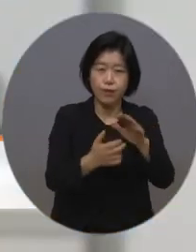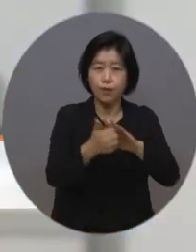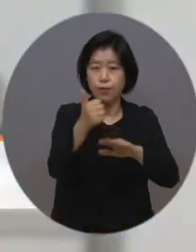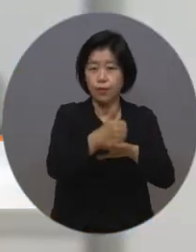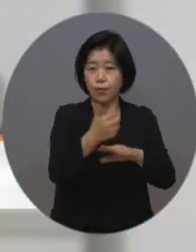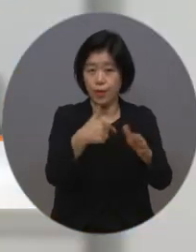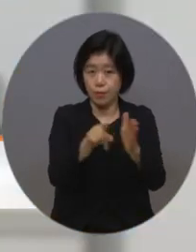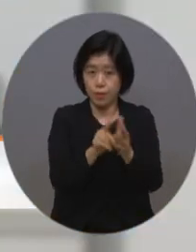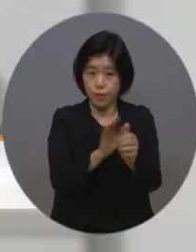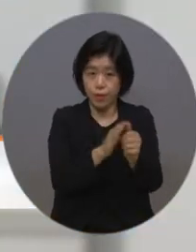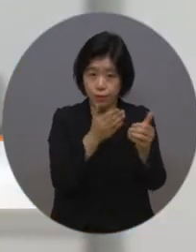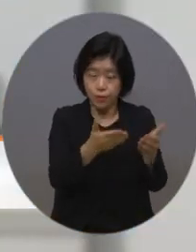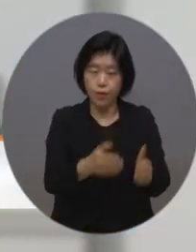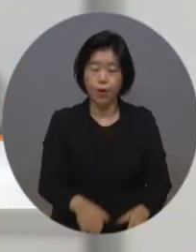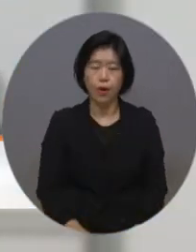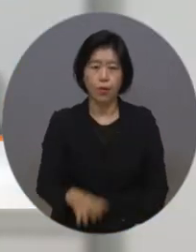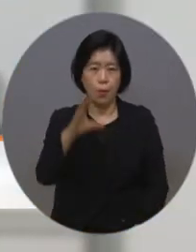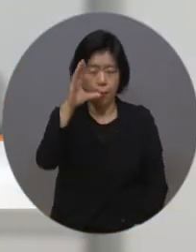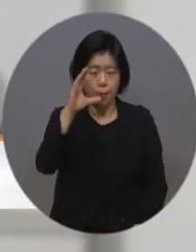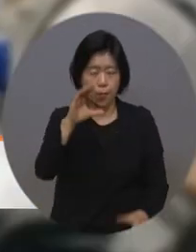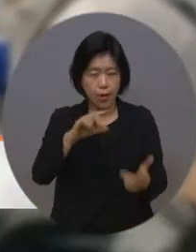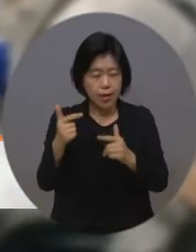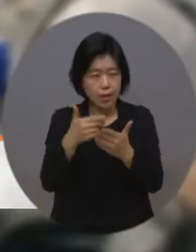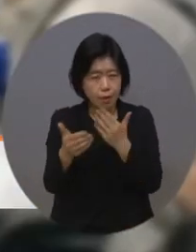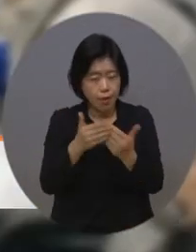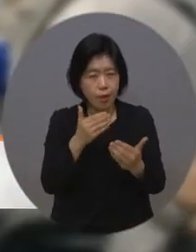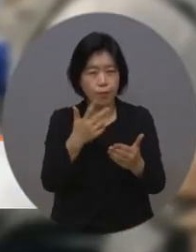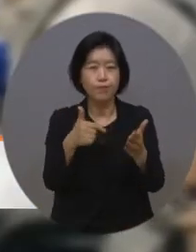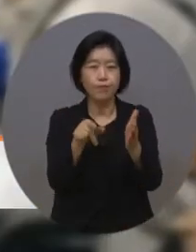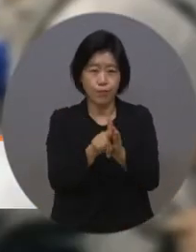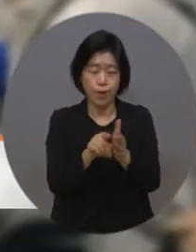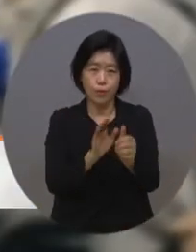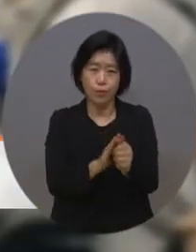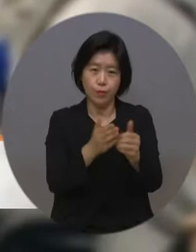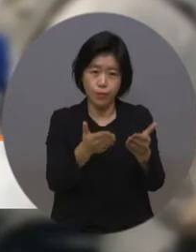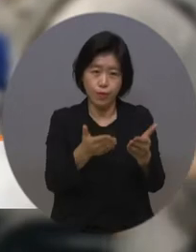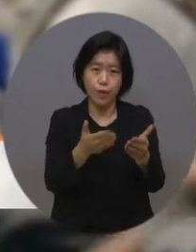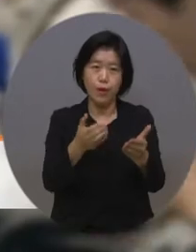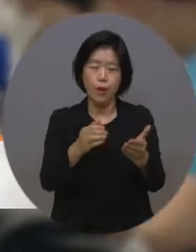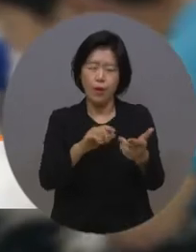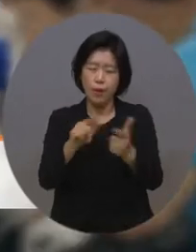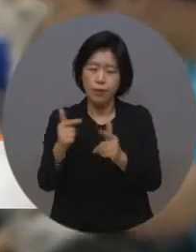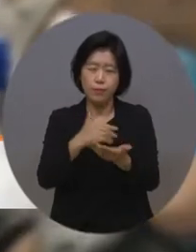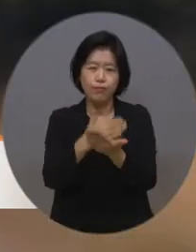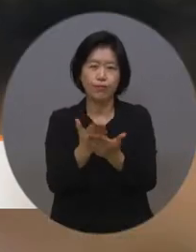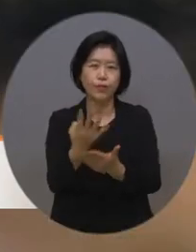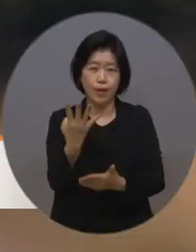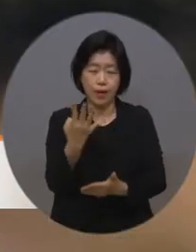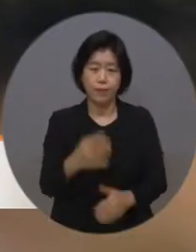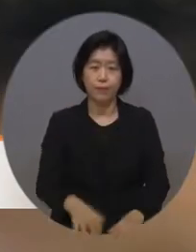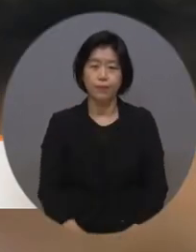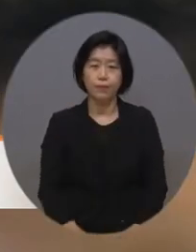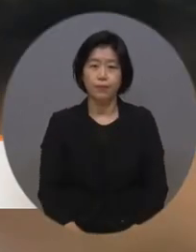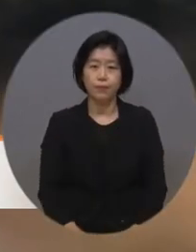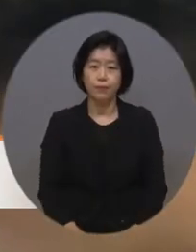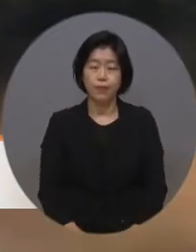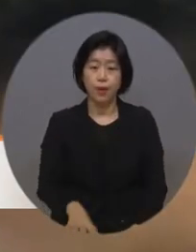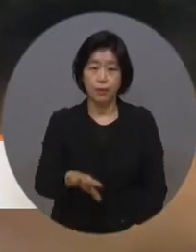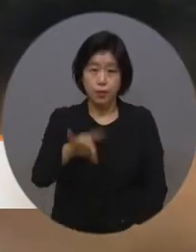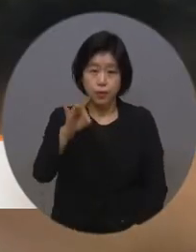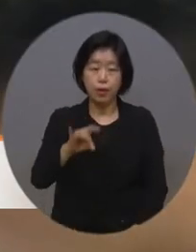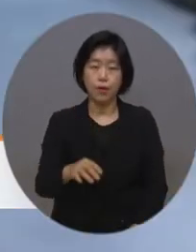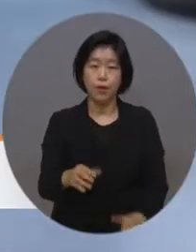인턴제, 장애학생 취업지원, 중증 장애인 지원 고용 총 4가지입니다. 우선